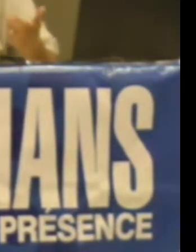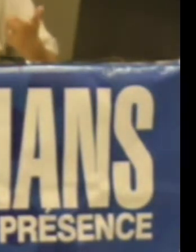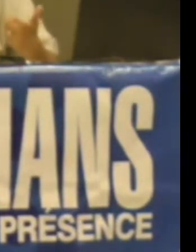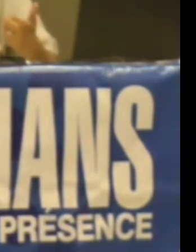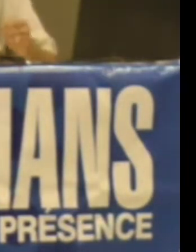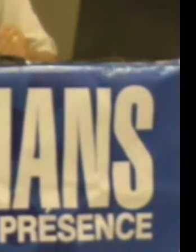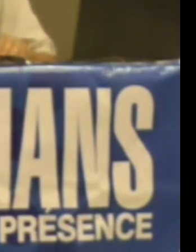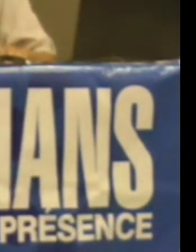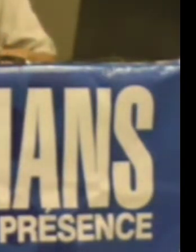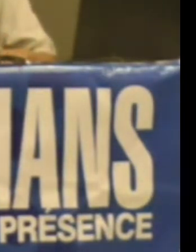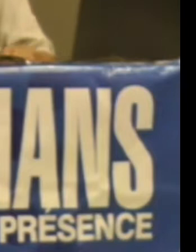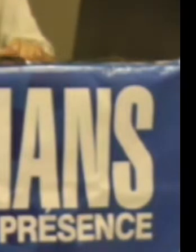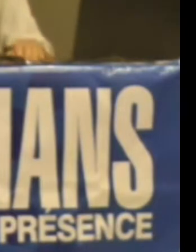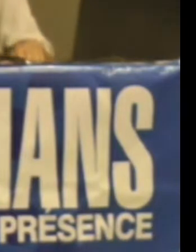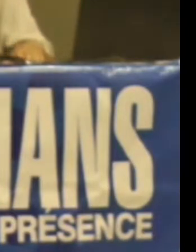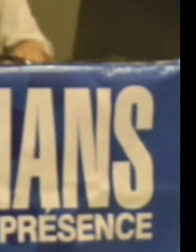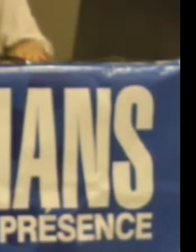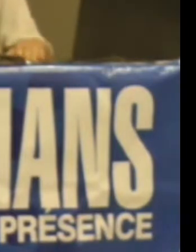qu'on fait tous les jours.